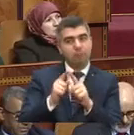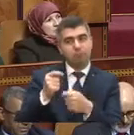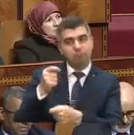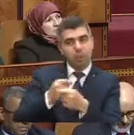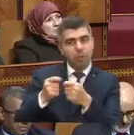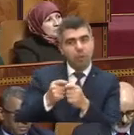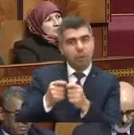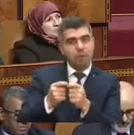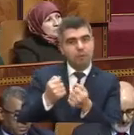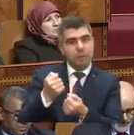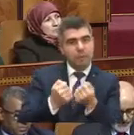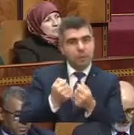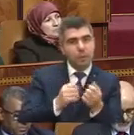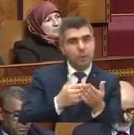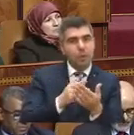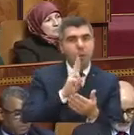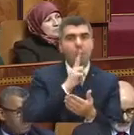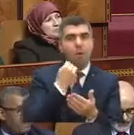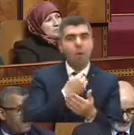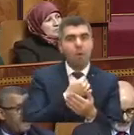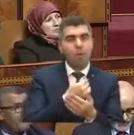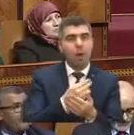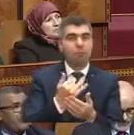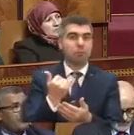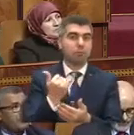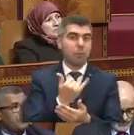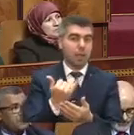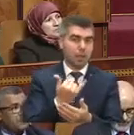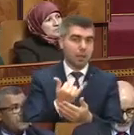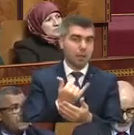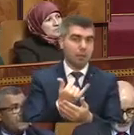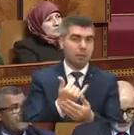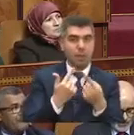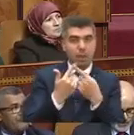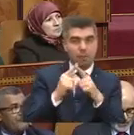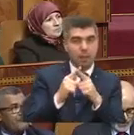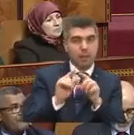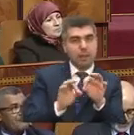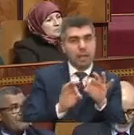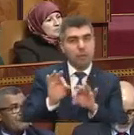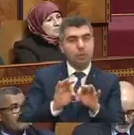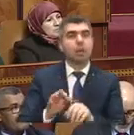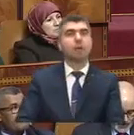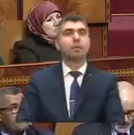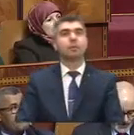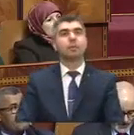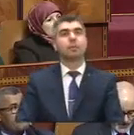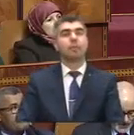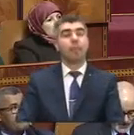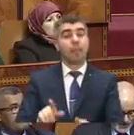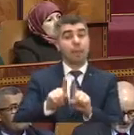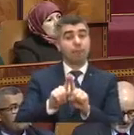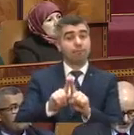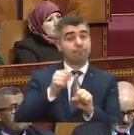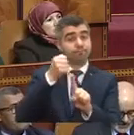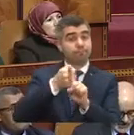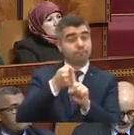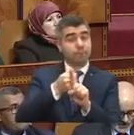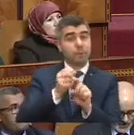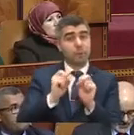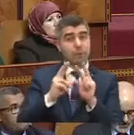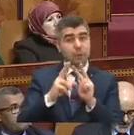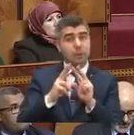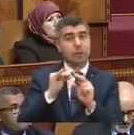والحكومة تراهن عليه بشكل كبير لأنه قطاع حيوي واستراتيجي، وتحاول جاهدة تحسين أدائه